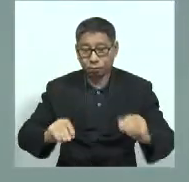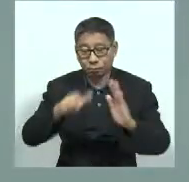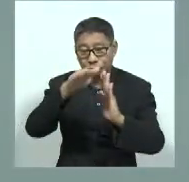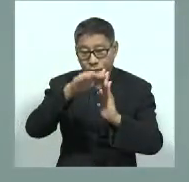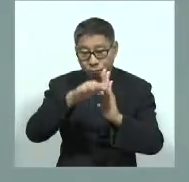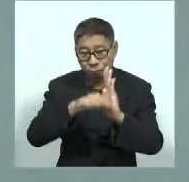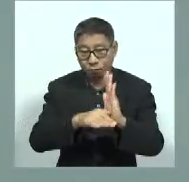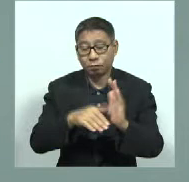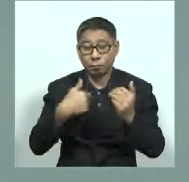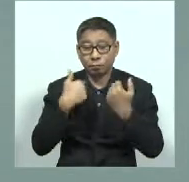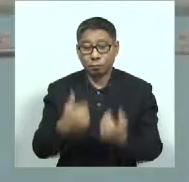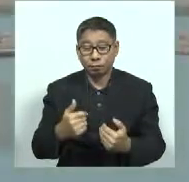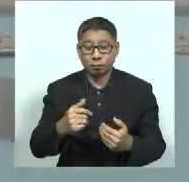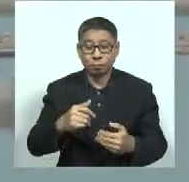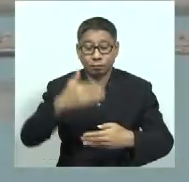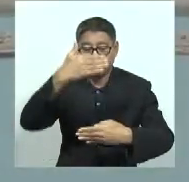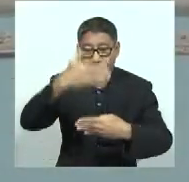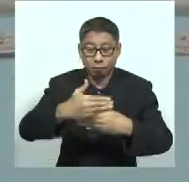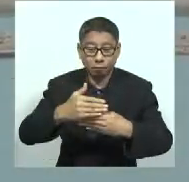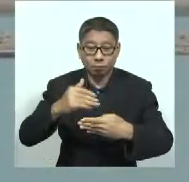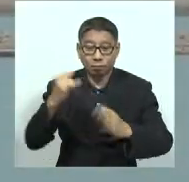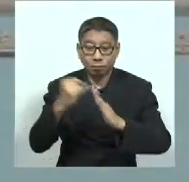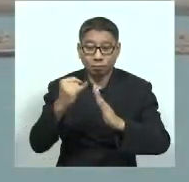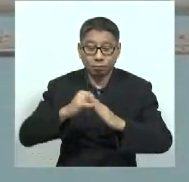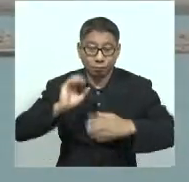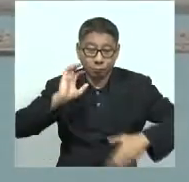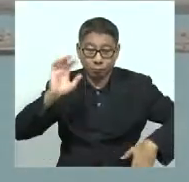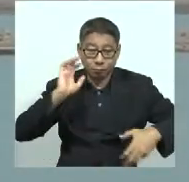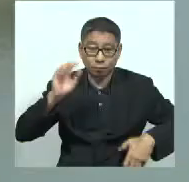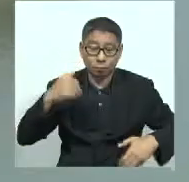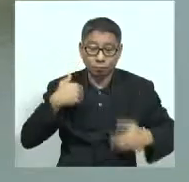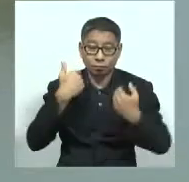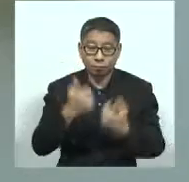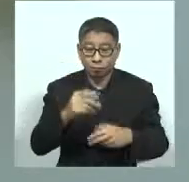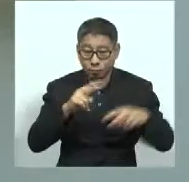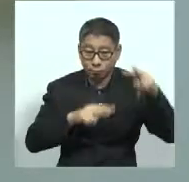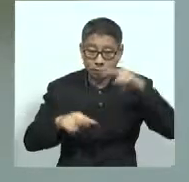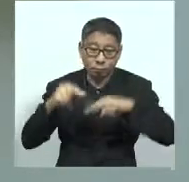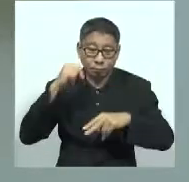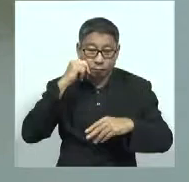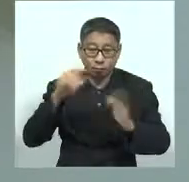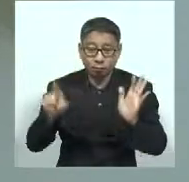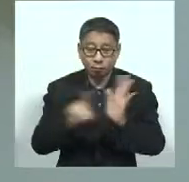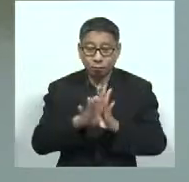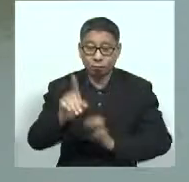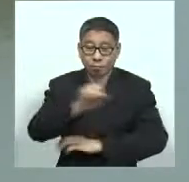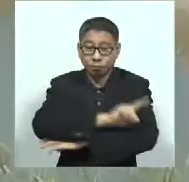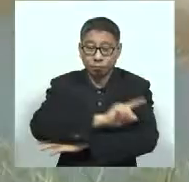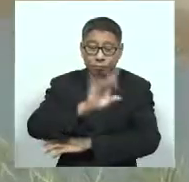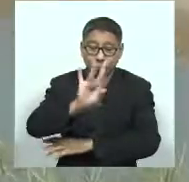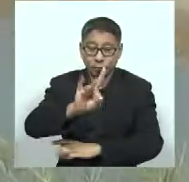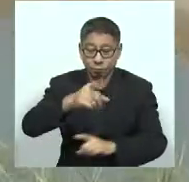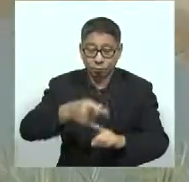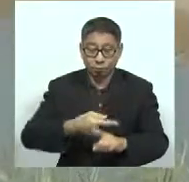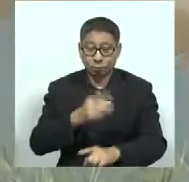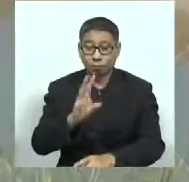านการณ์ล่าสุดที่เขื่อนป่าสักชลสิทธิ์อำเภอพัฒนานิคมจังหวัดลพบุรีตรวจสอบปริมาณน้ำล่าสุดเมื่อวันที่8มิถุนายน